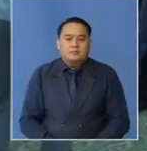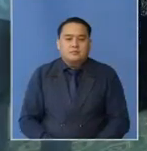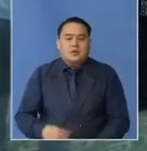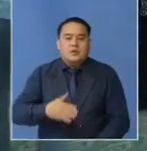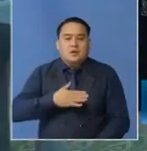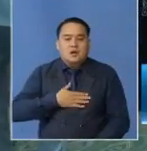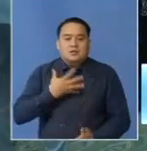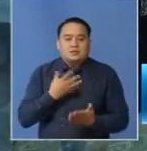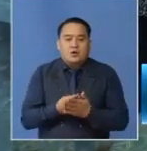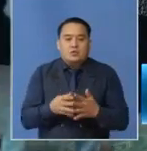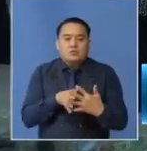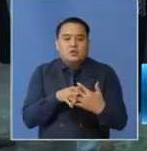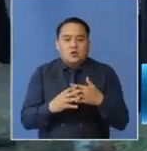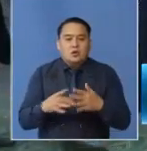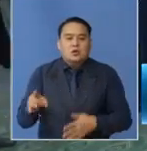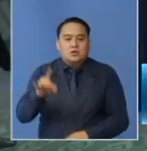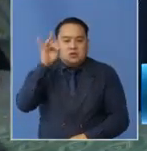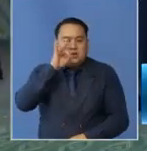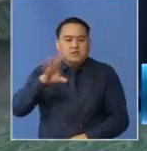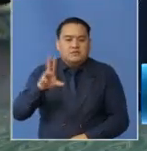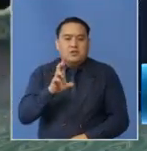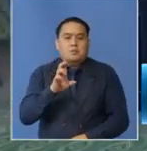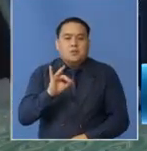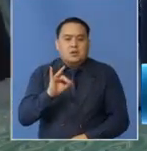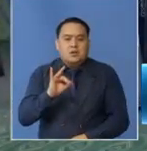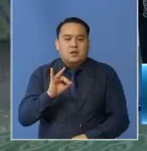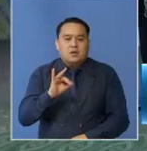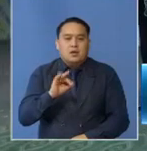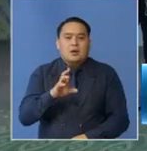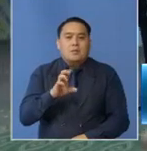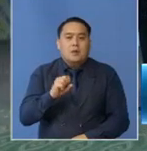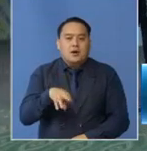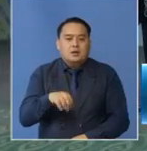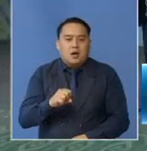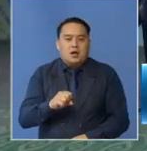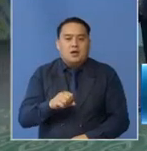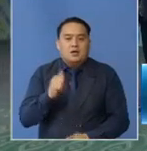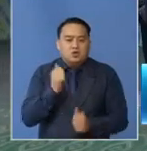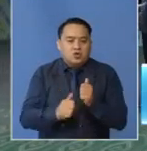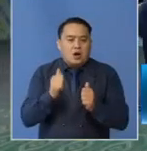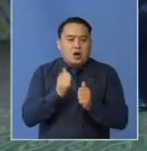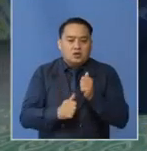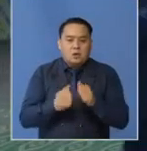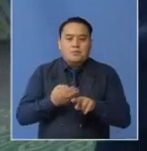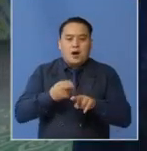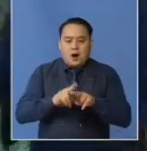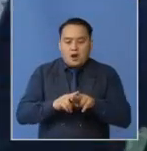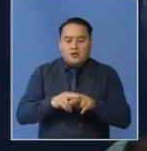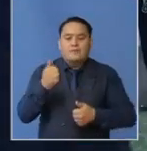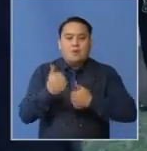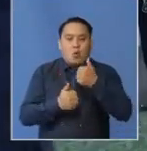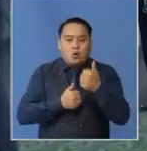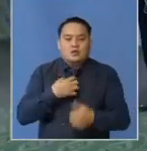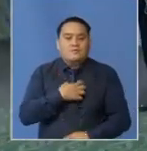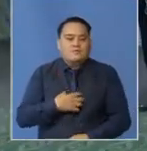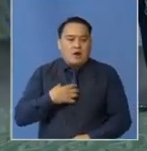В своем селе, в своем районе я известный би. Сегодня обряд бата проводится все реже и реже. Поэтому этот конкурс